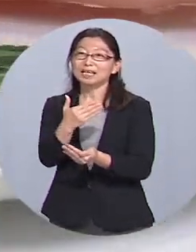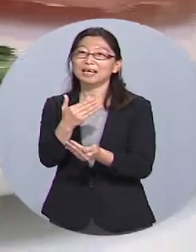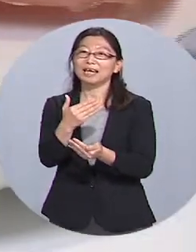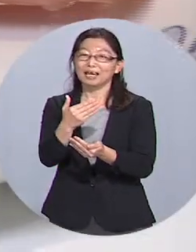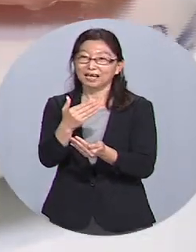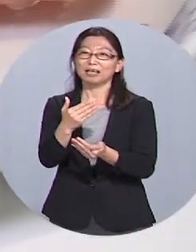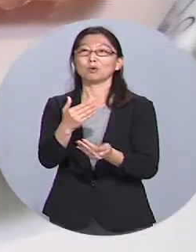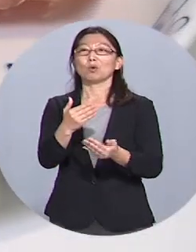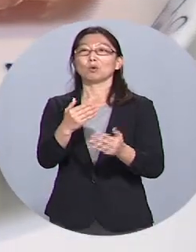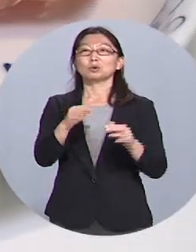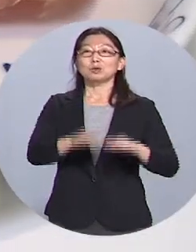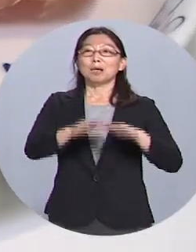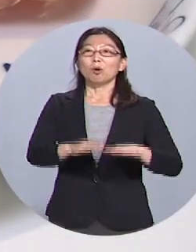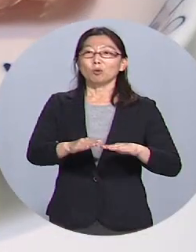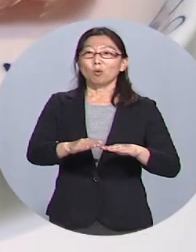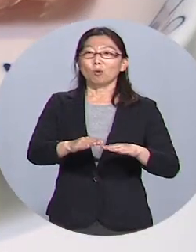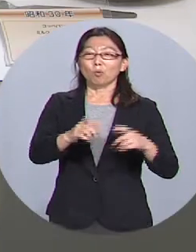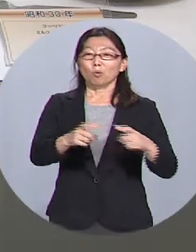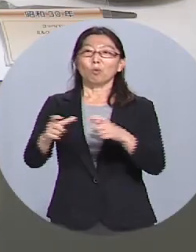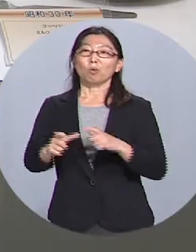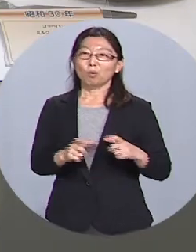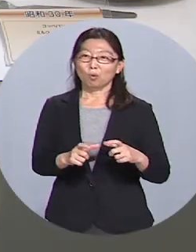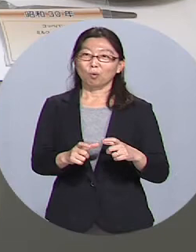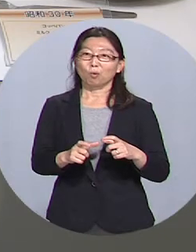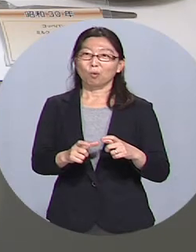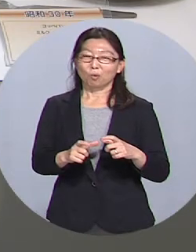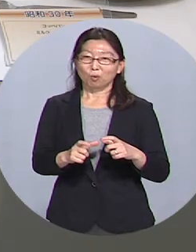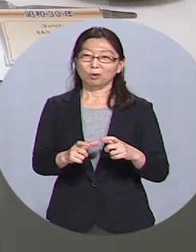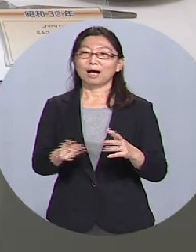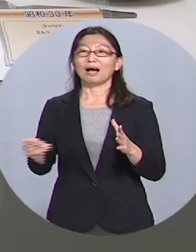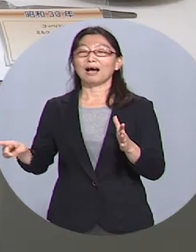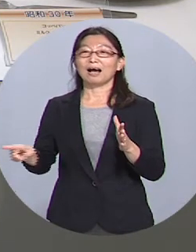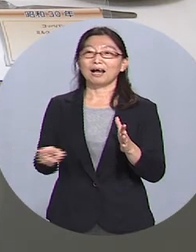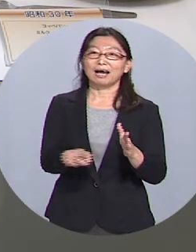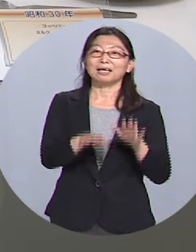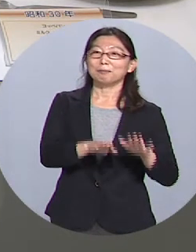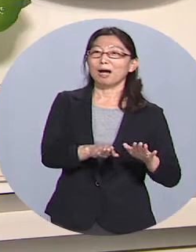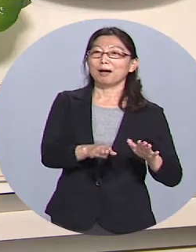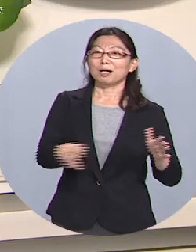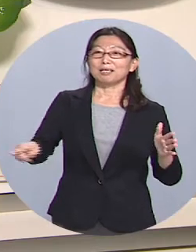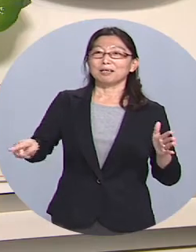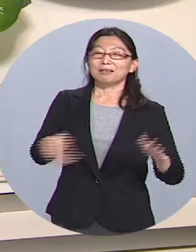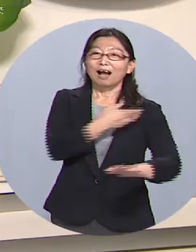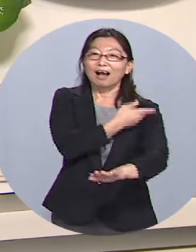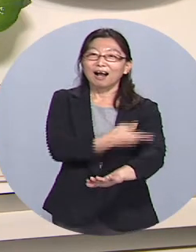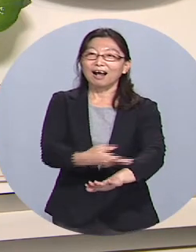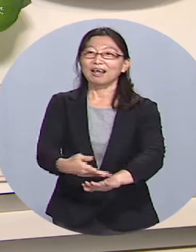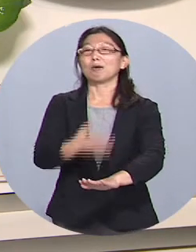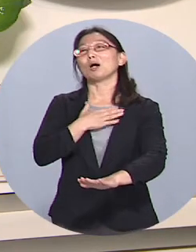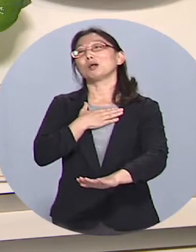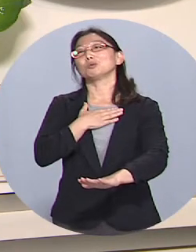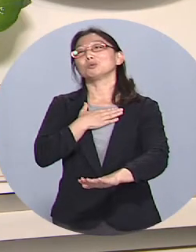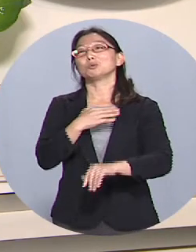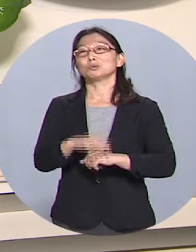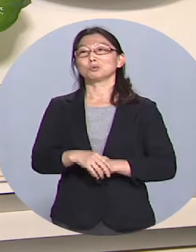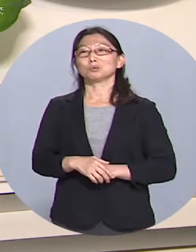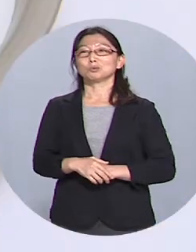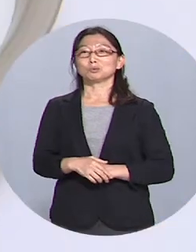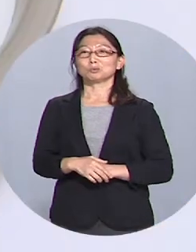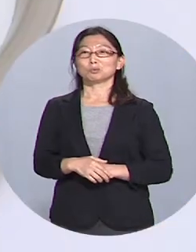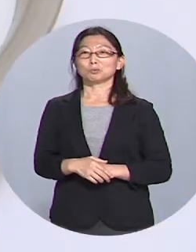漬物から始まり、平成の現在まで給食献立の歴史が一目でわかります。 うわー、豪